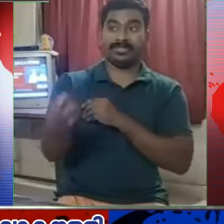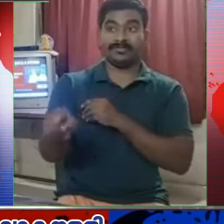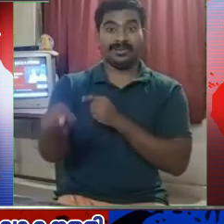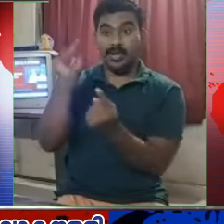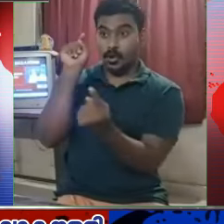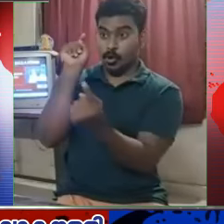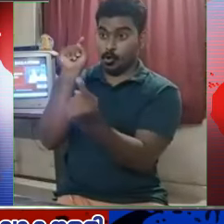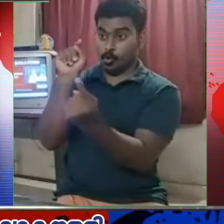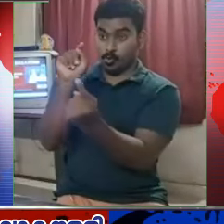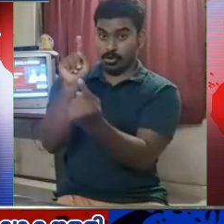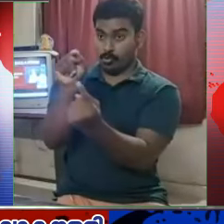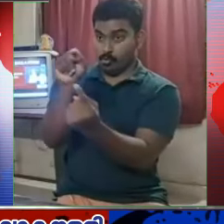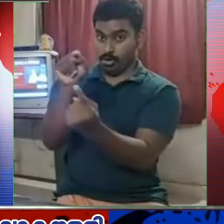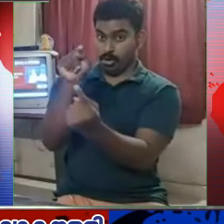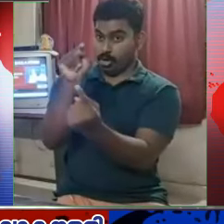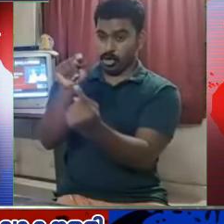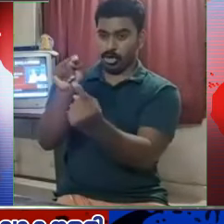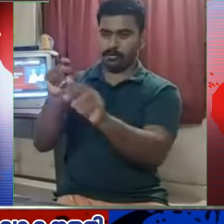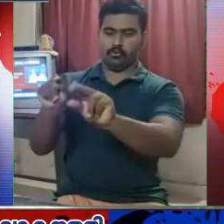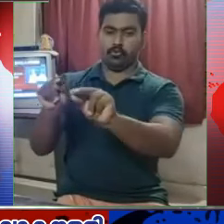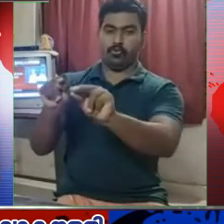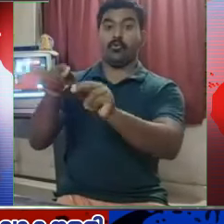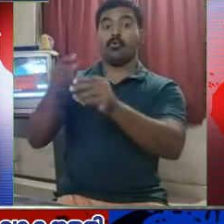ആ നീതി മെഡിക്കൽ സ്റ്റോറുകൾ വഴി